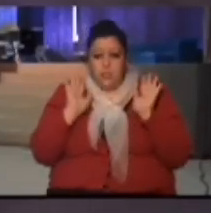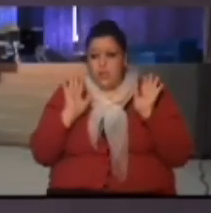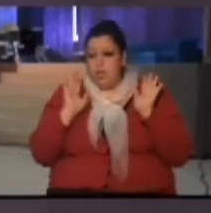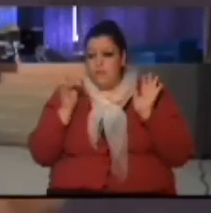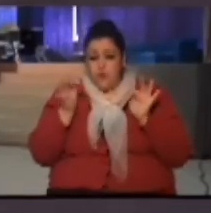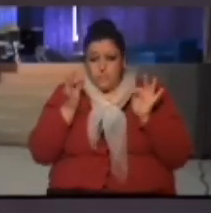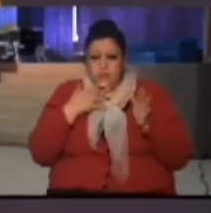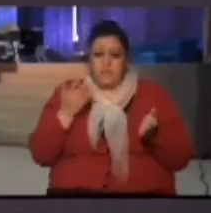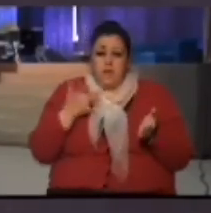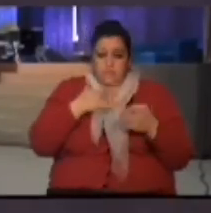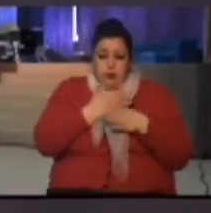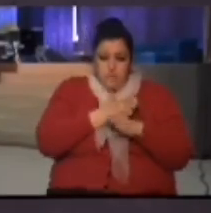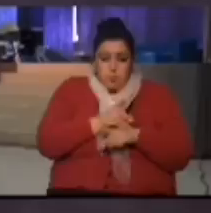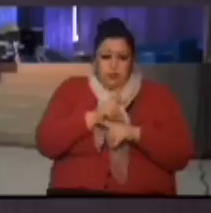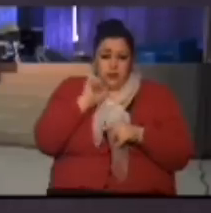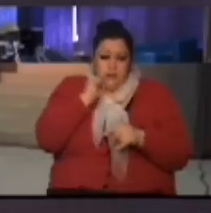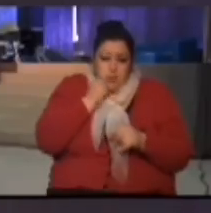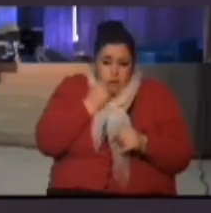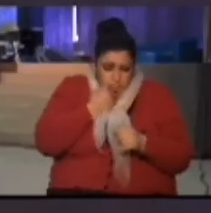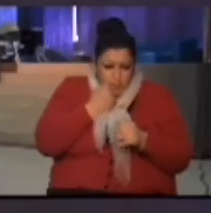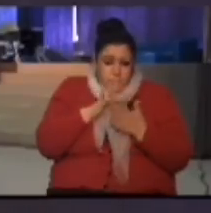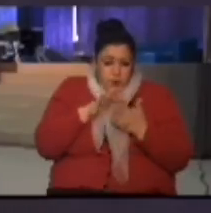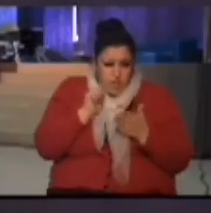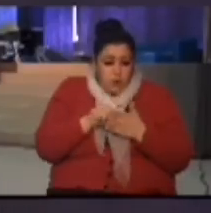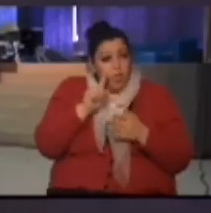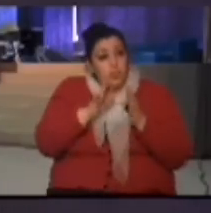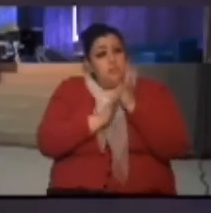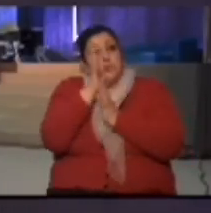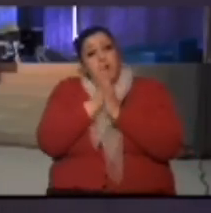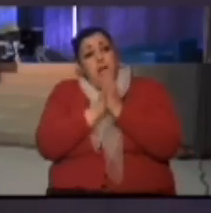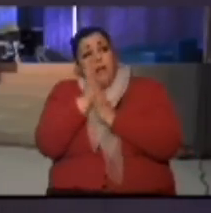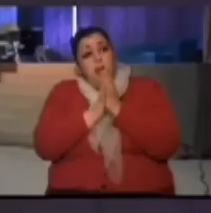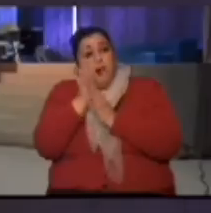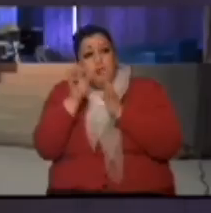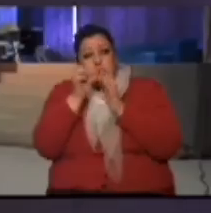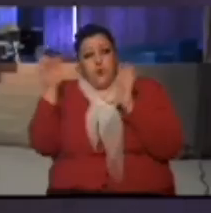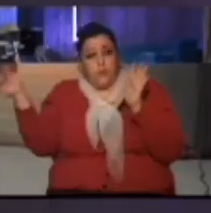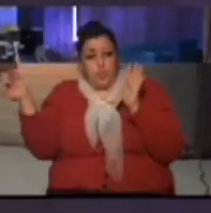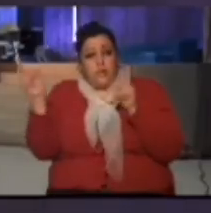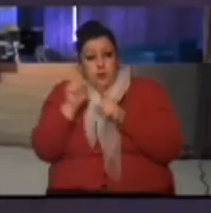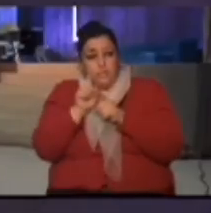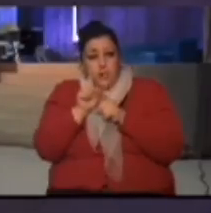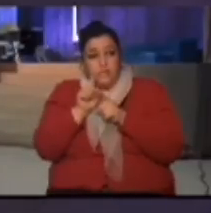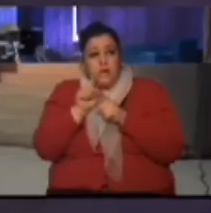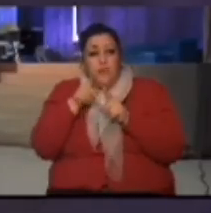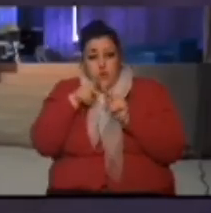ինքը հիասթափվում է, բայց ճյուղը, որը որ կպած է որդին, որը որ սնվում է